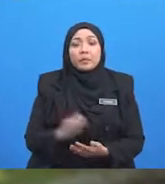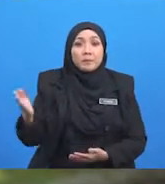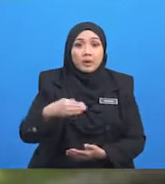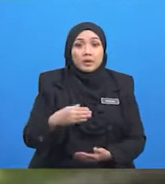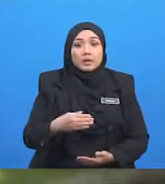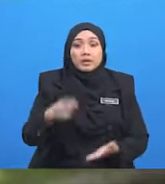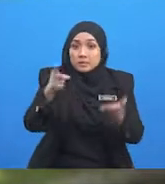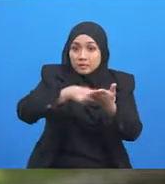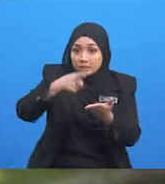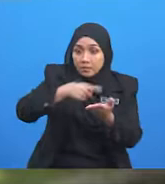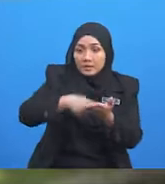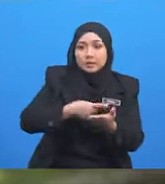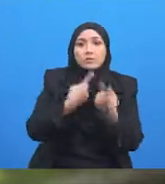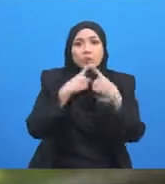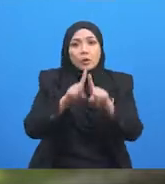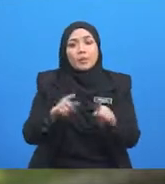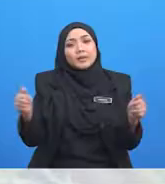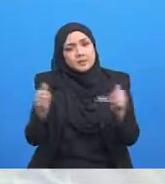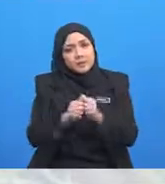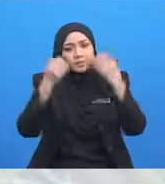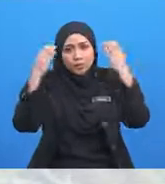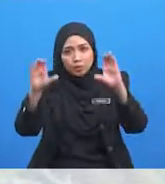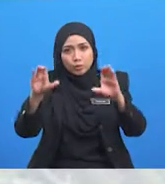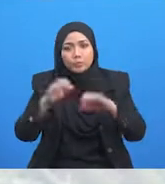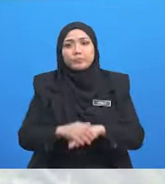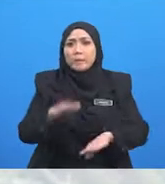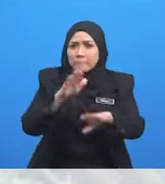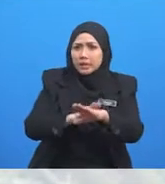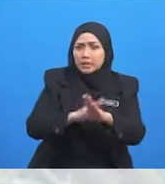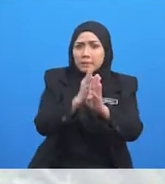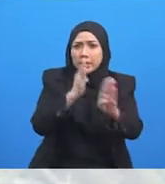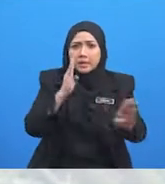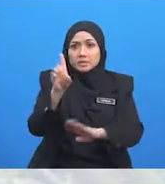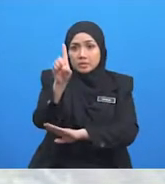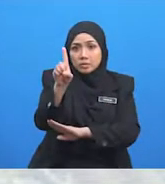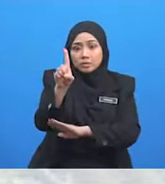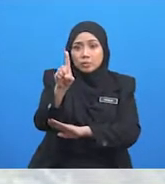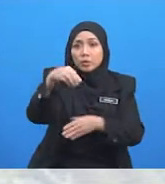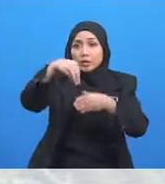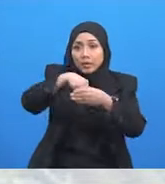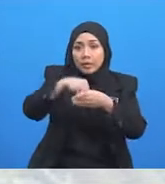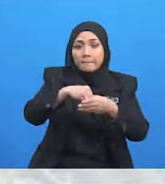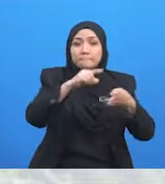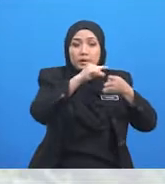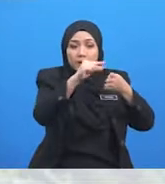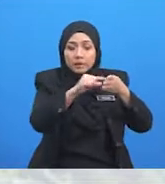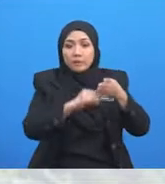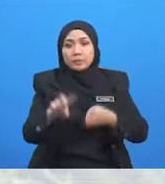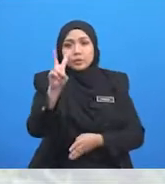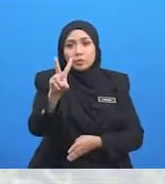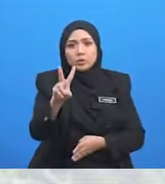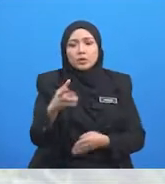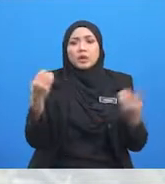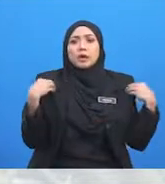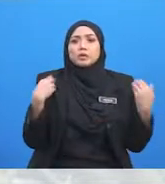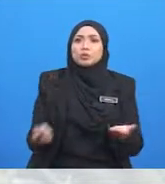Mari simak jawapan bersama-sama cikgu. Pada baris pertama dalam rangkap kedua, terdapat